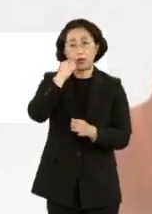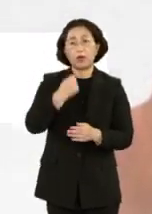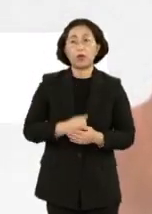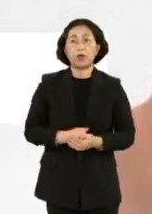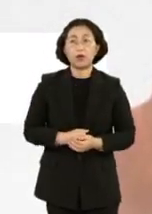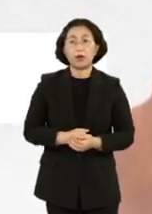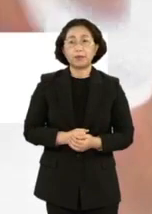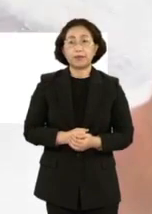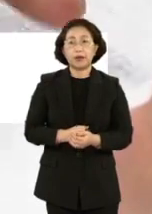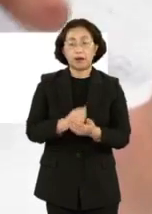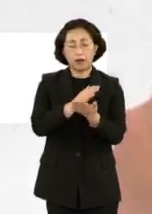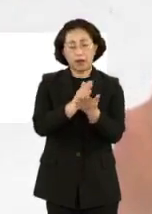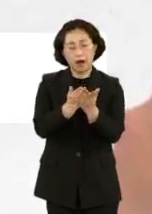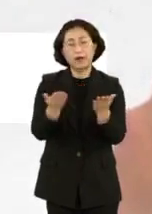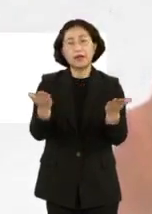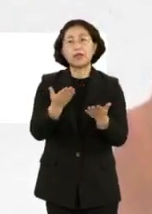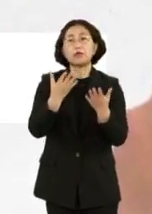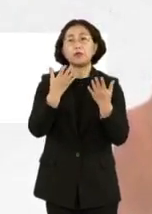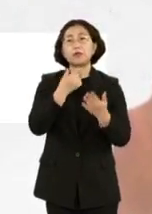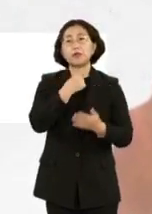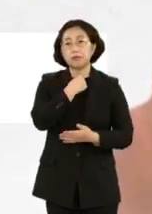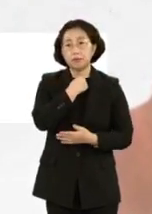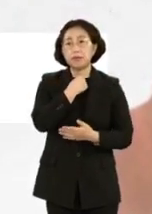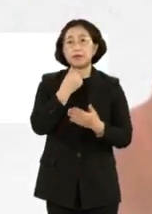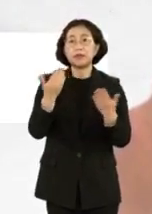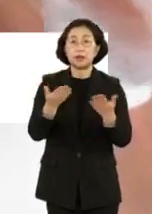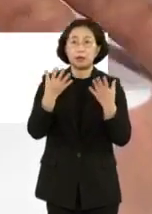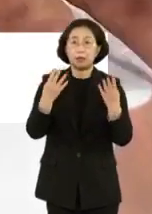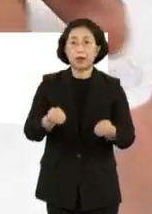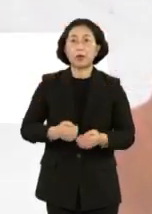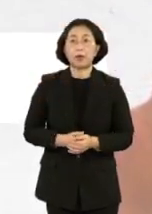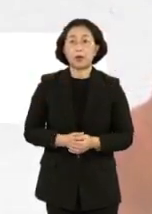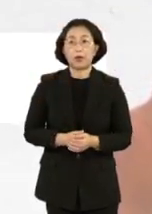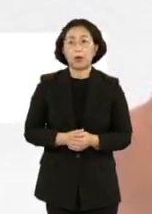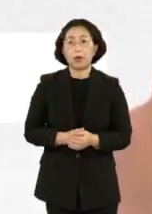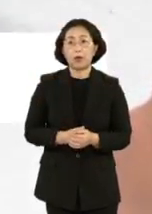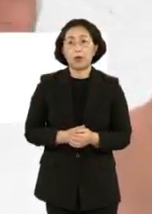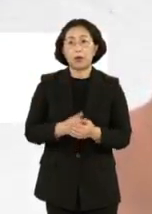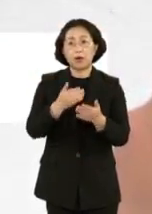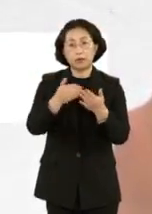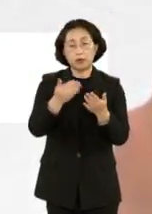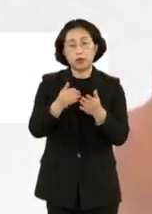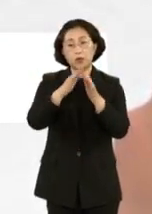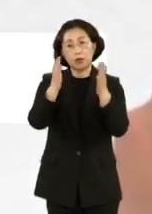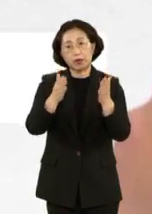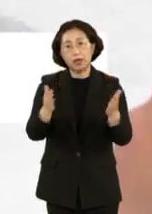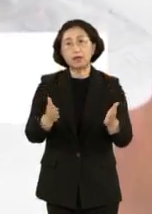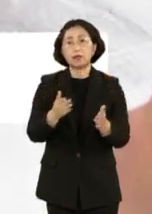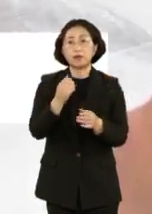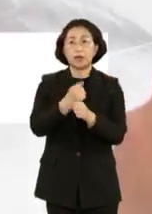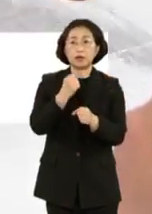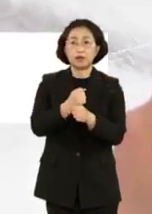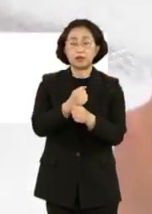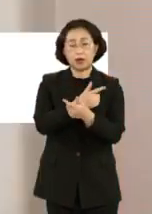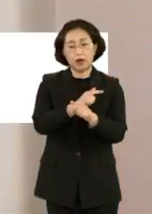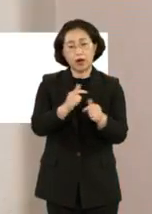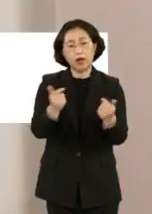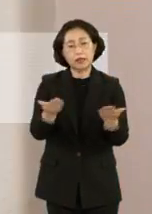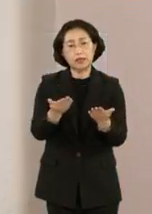도자기도 만들고, 너무 하고 싶은 일이 막 많았는데 제대로 뭐 해보지도 못하고